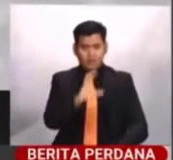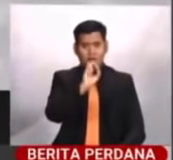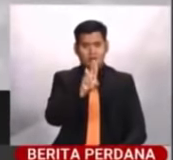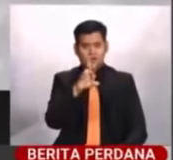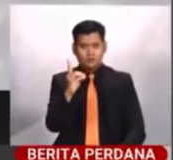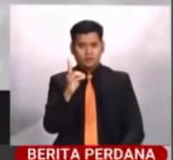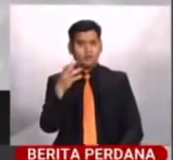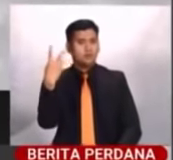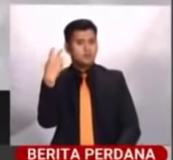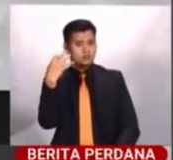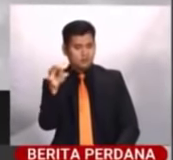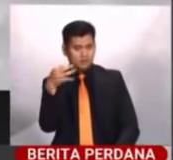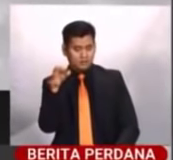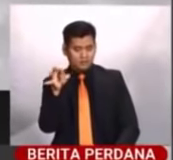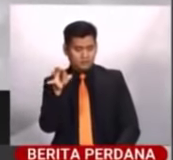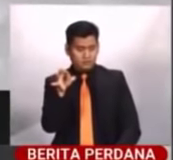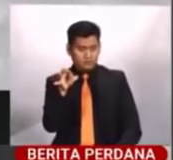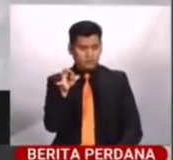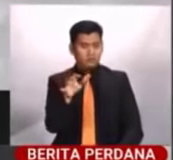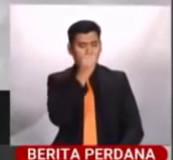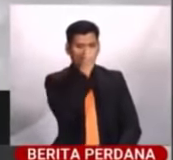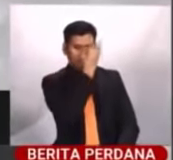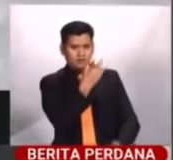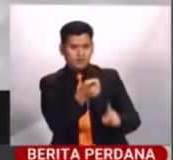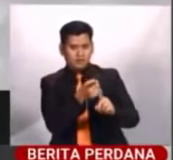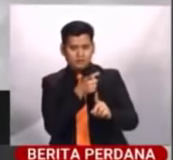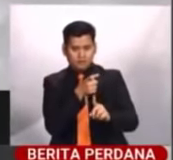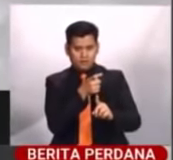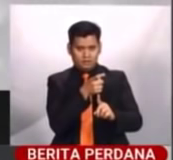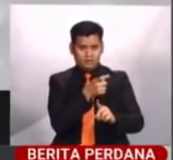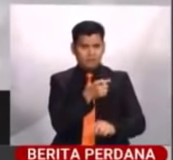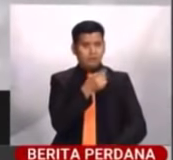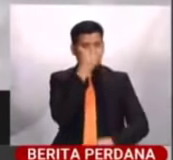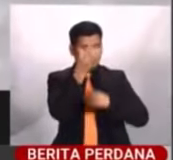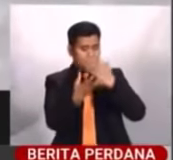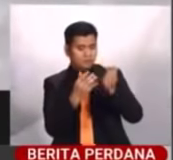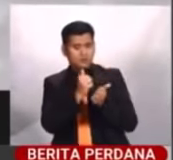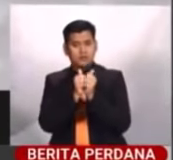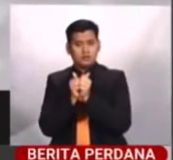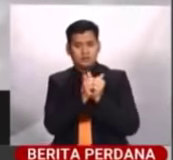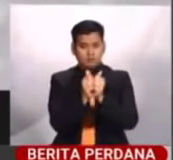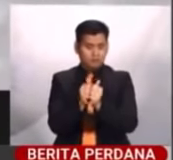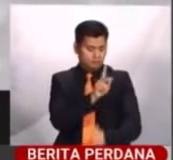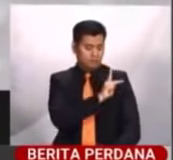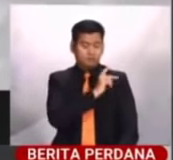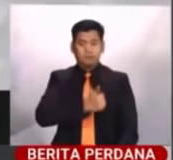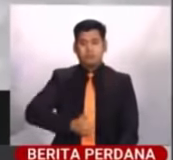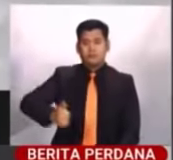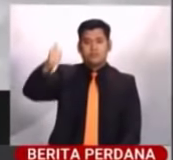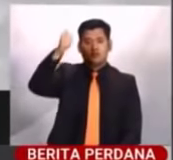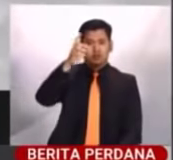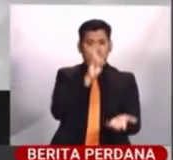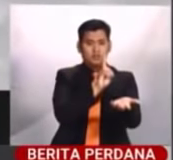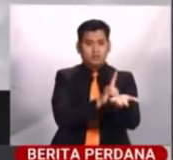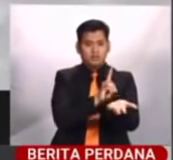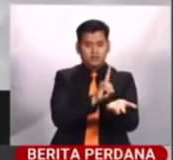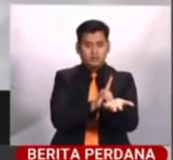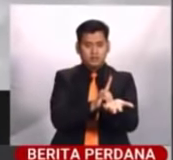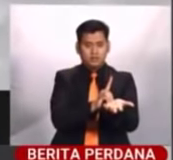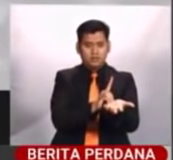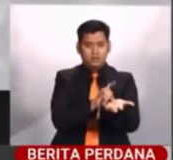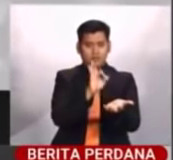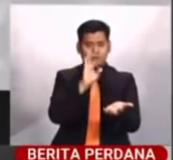Ya, perkara berkenaan dinyatakan menerusi satu telisidang yang diadakan bersama Ketua Pengarah WHO, Dr. Tedros